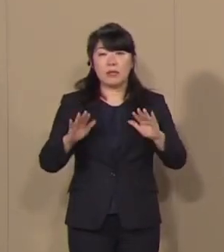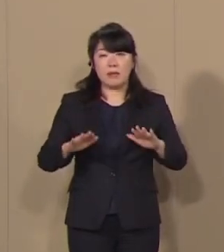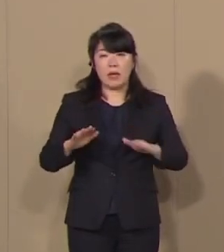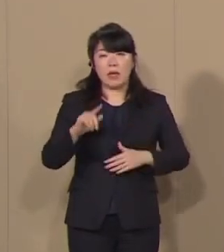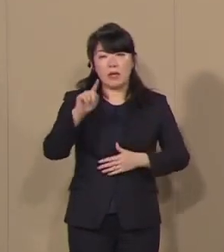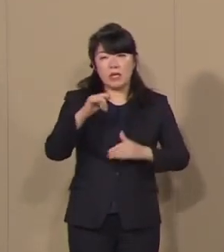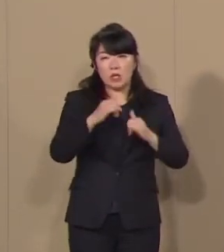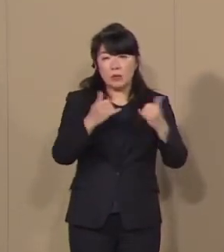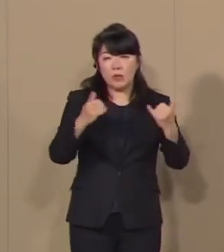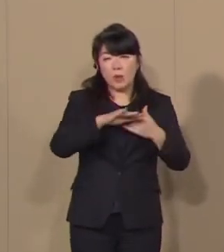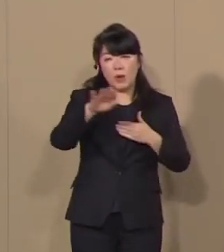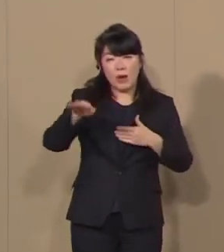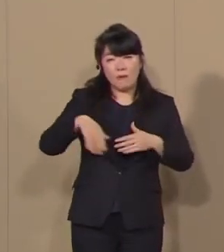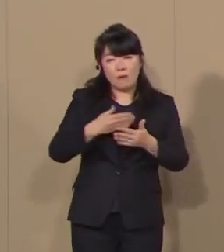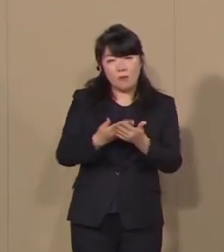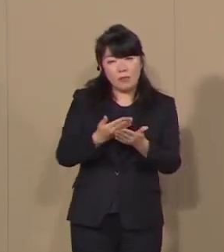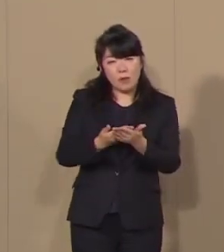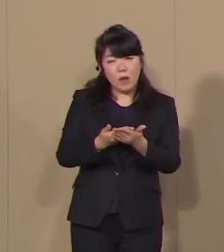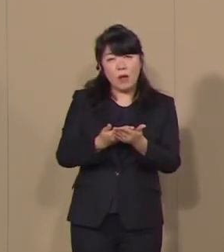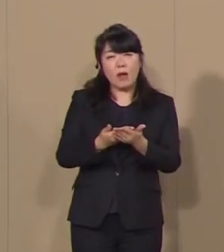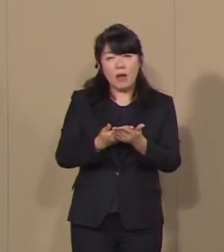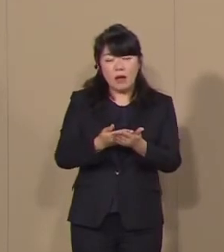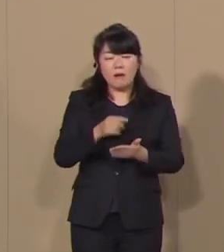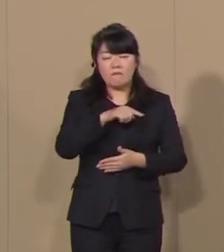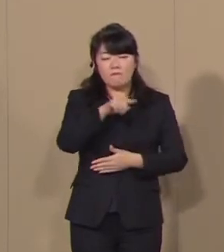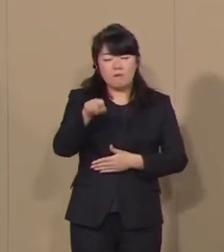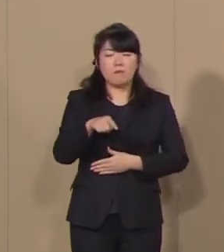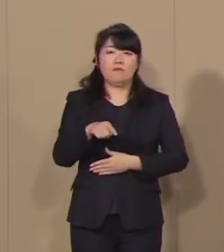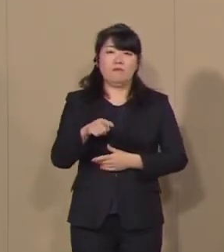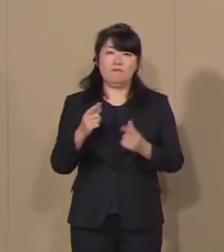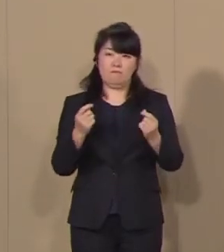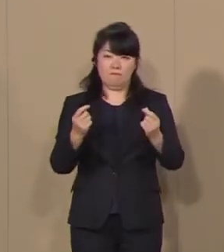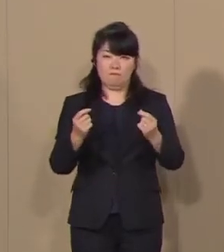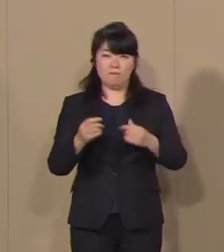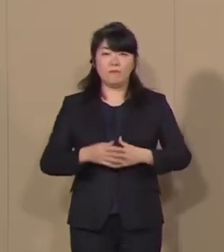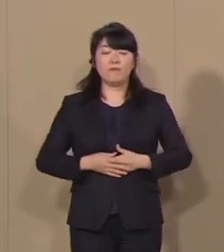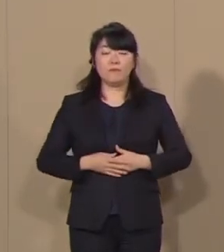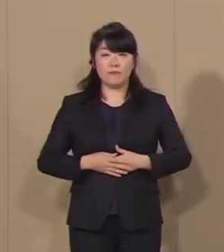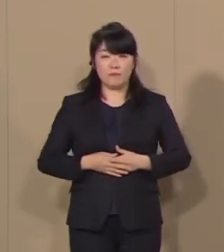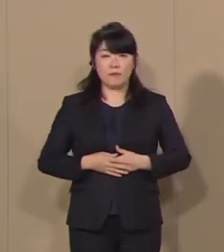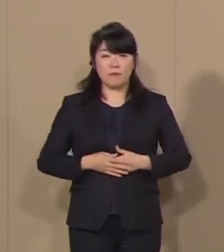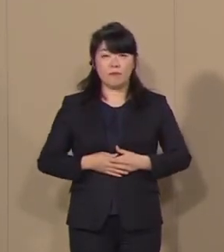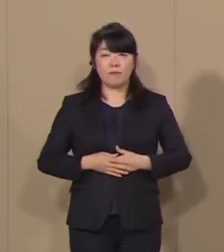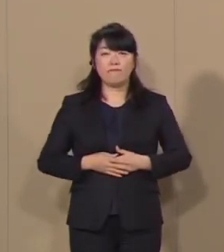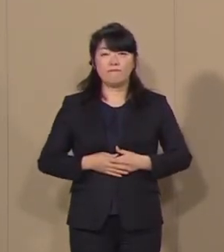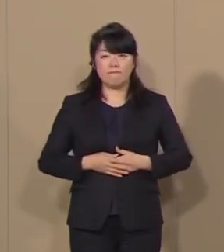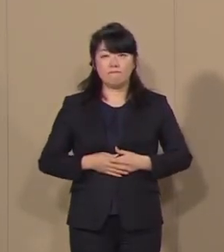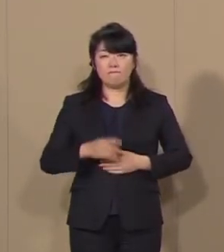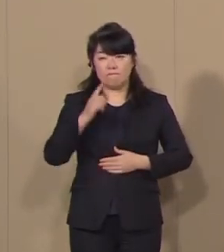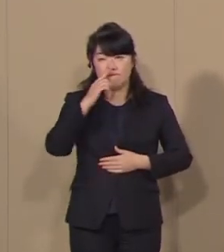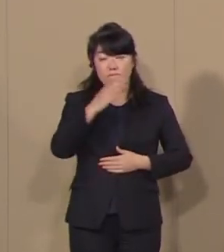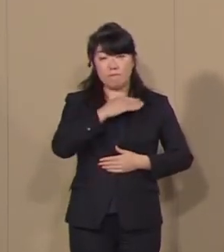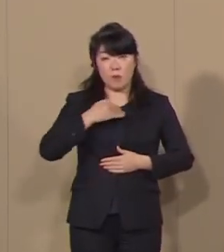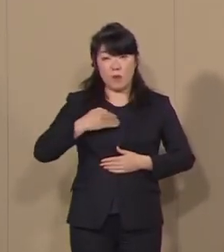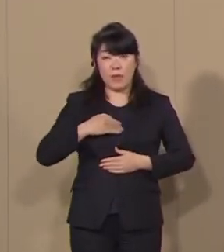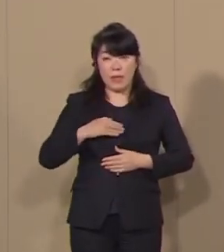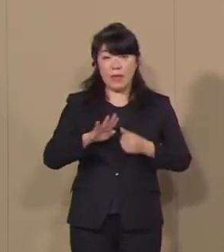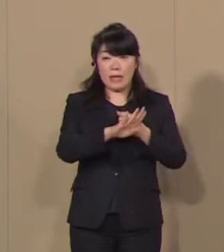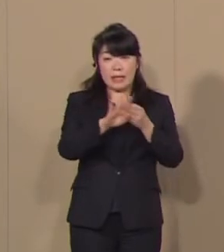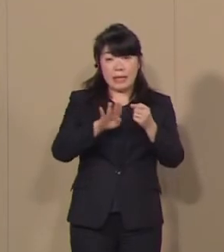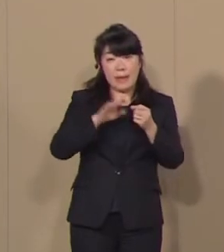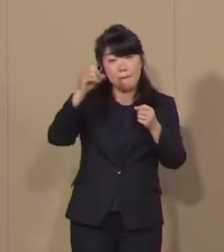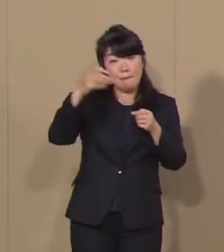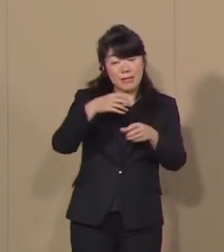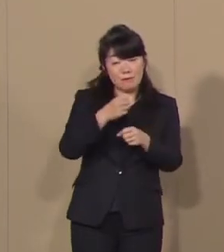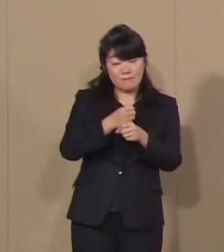最も求めていることはまさにそれではないでしょうか社民党は一貫して脱原発を訴え